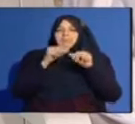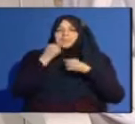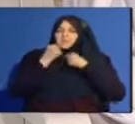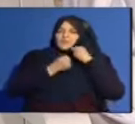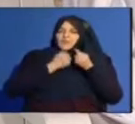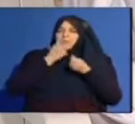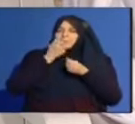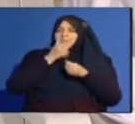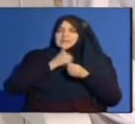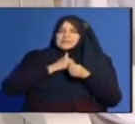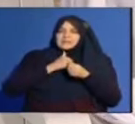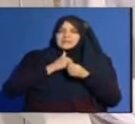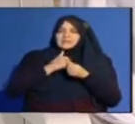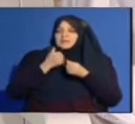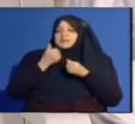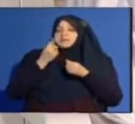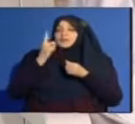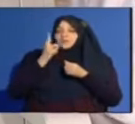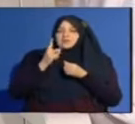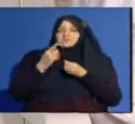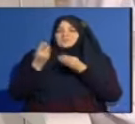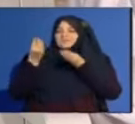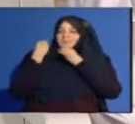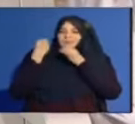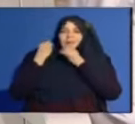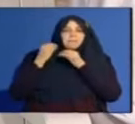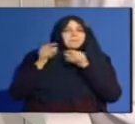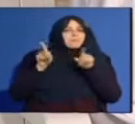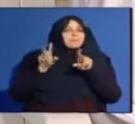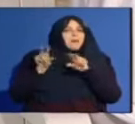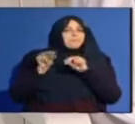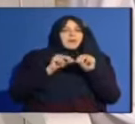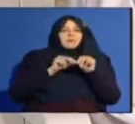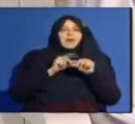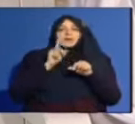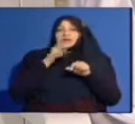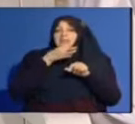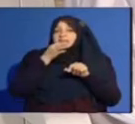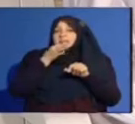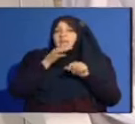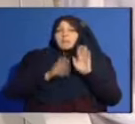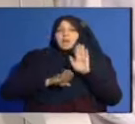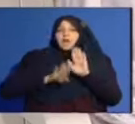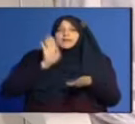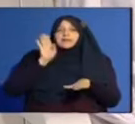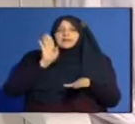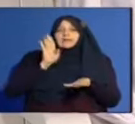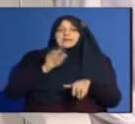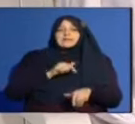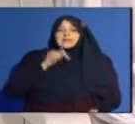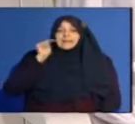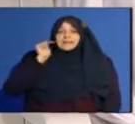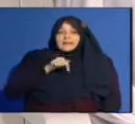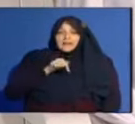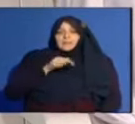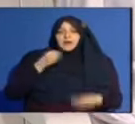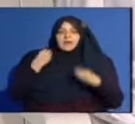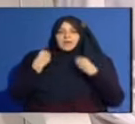الجرح يعني يكون الأجر. ورب سبحانه وعد الصابرين بقوله إنما